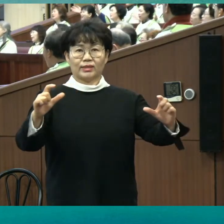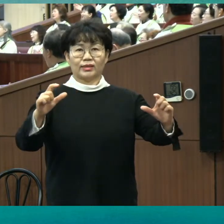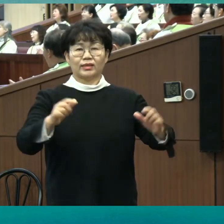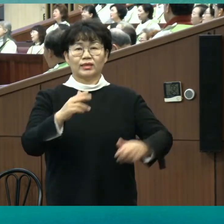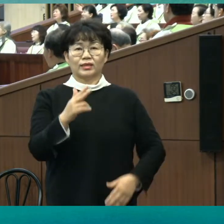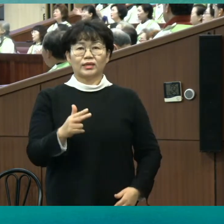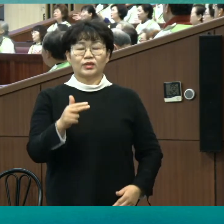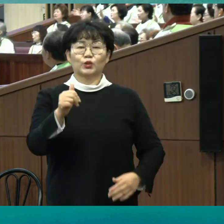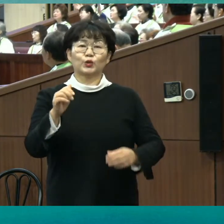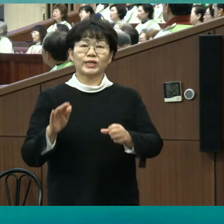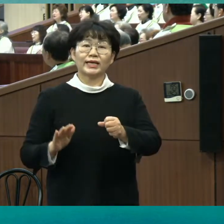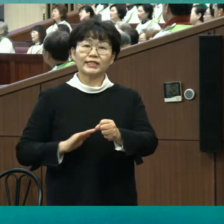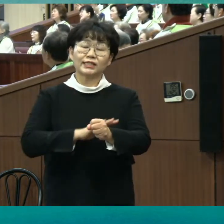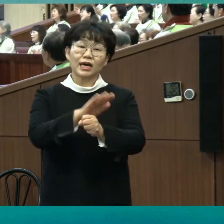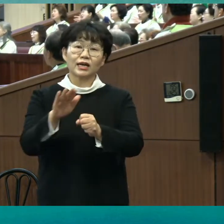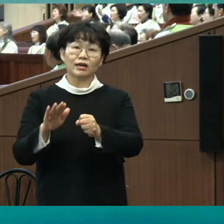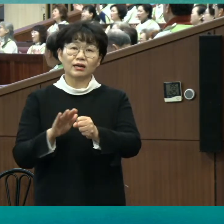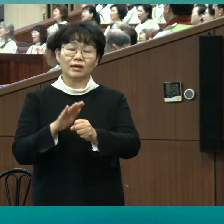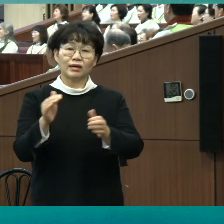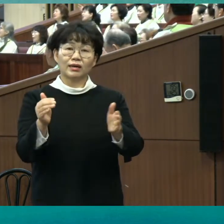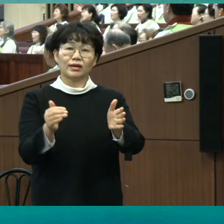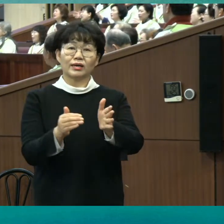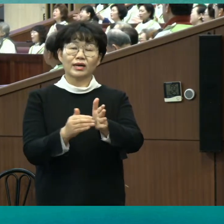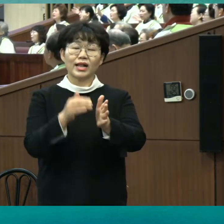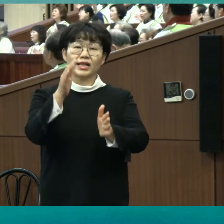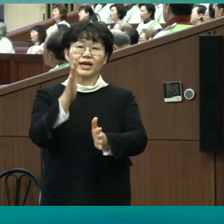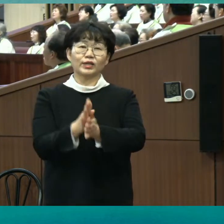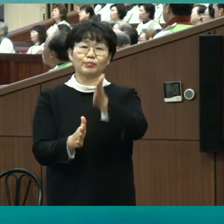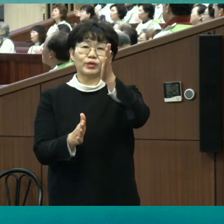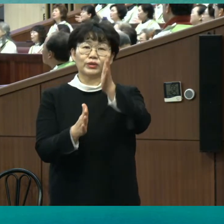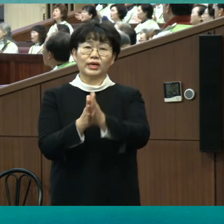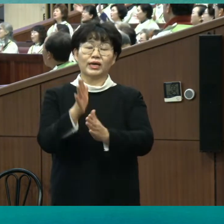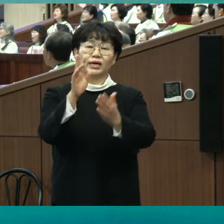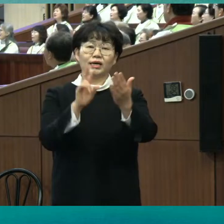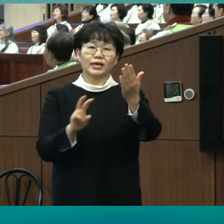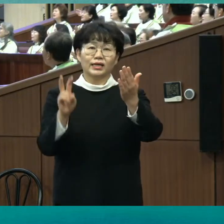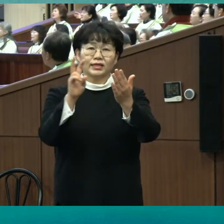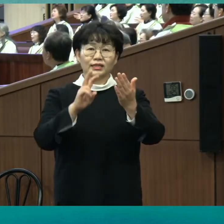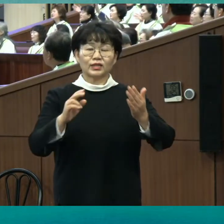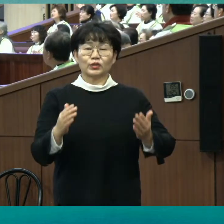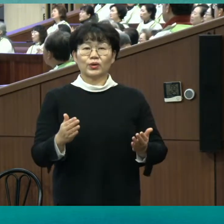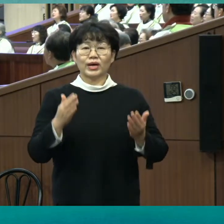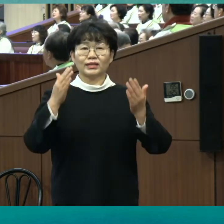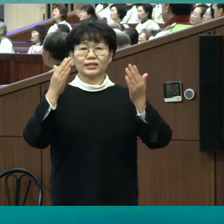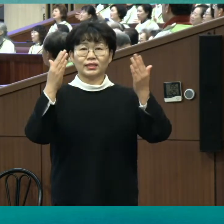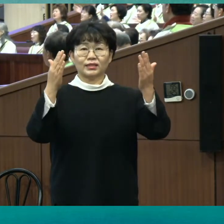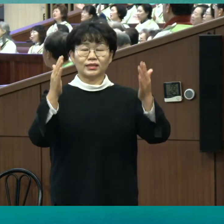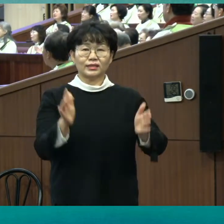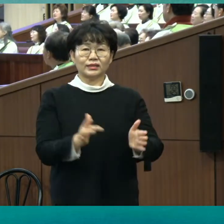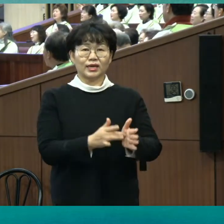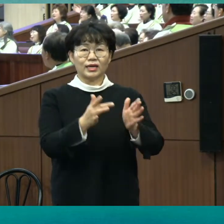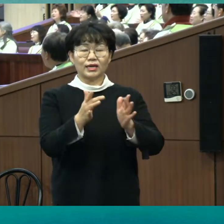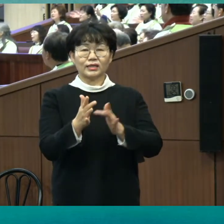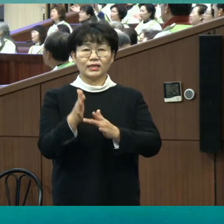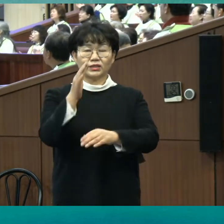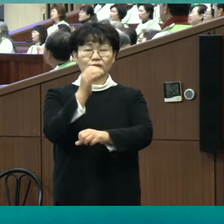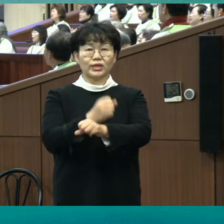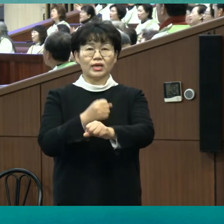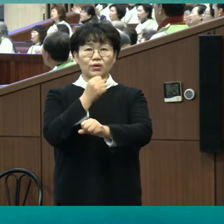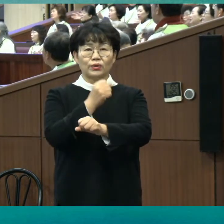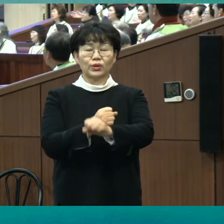선포되었네. 주의 그 사랑 한량 없도다. 찬송을 지어라